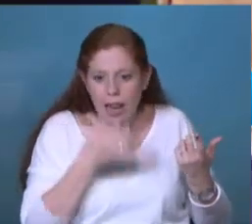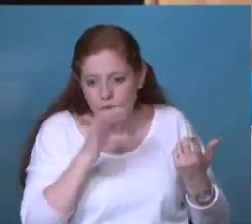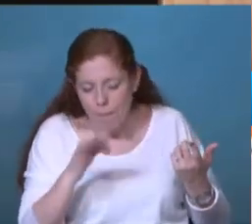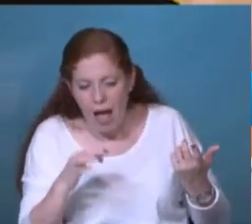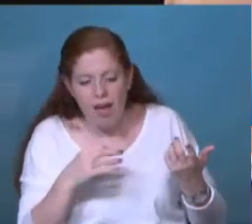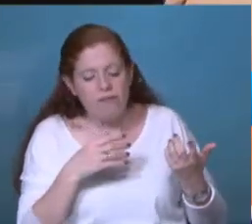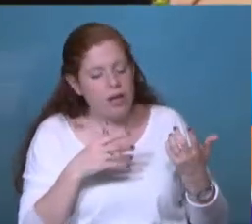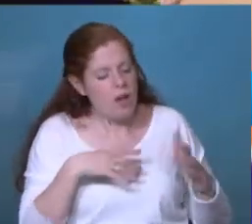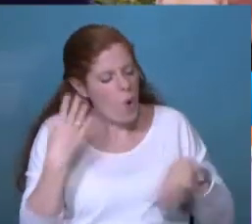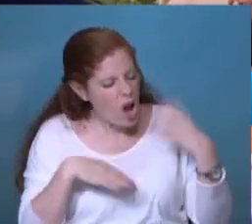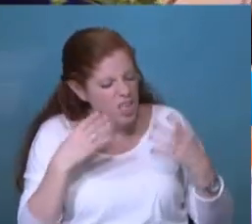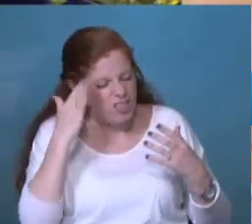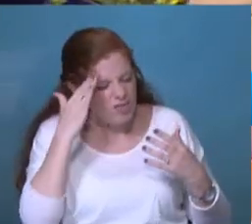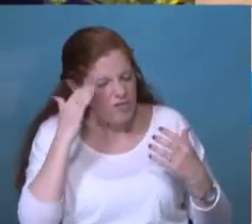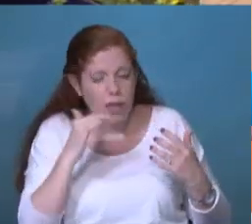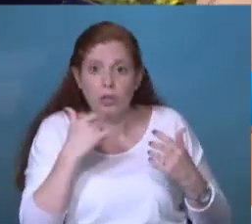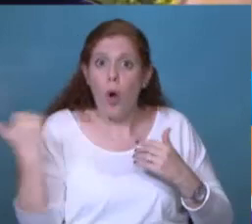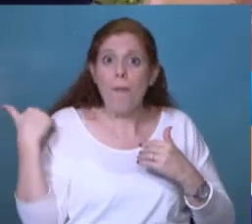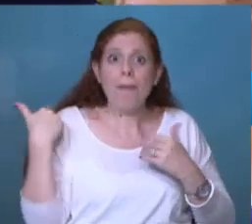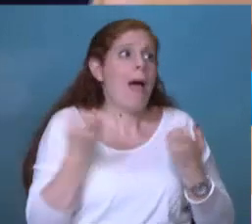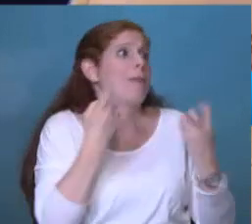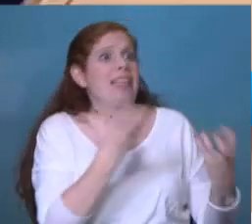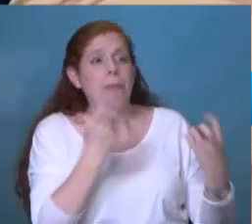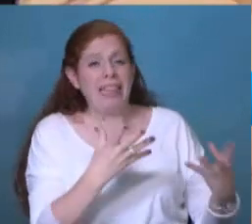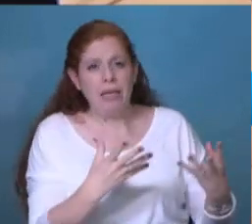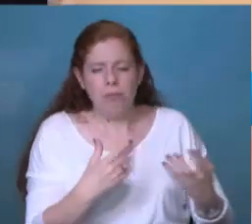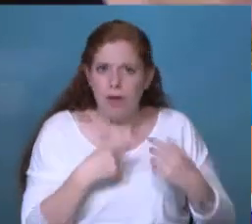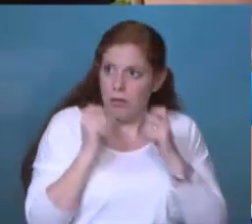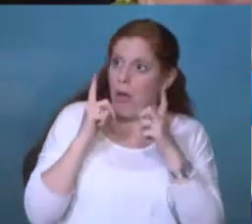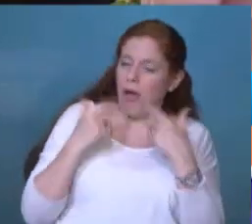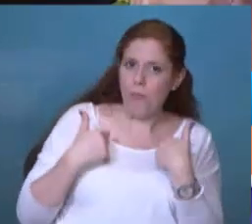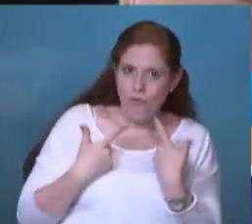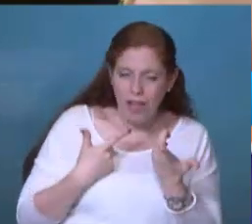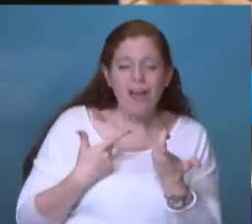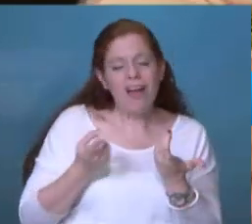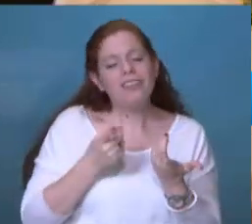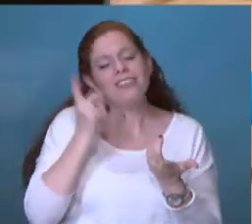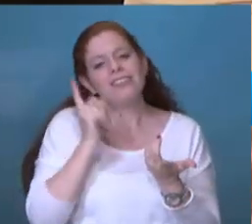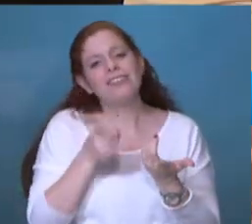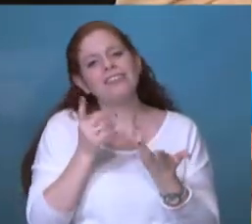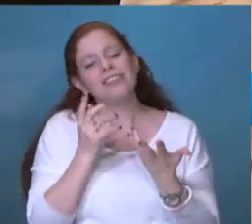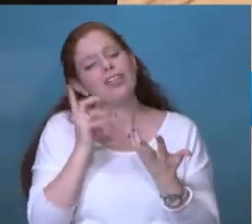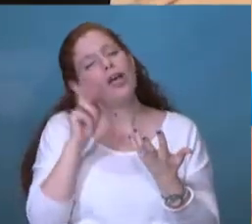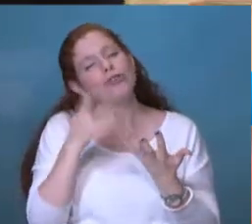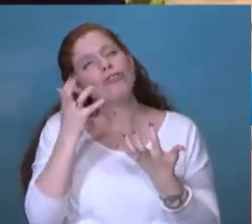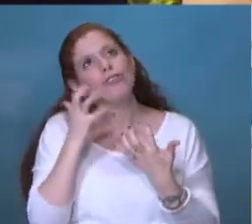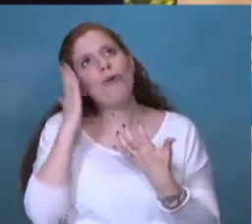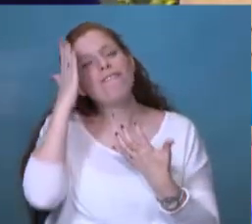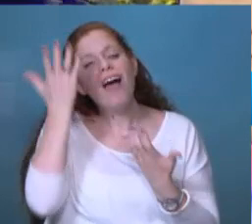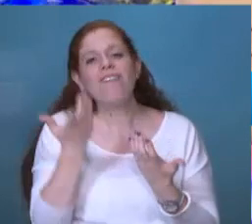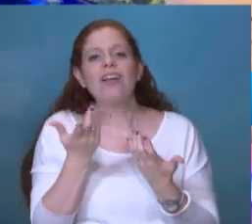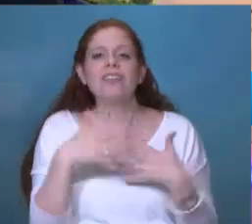בראש וכועס על עצמך, ואז אומרים לך שהיה מדהים. אז אתה מופתע. אז יש לאן לשאוף, אבל אני שמח מהמקום שכרגע אנחנו נמצאים